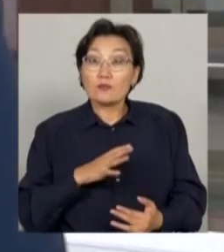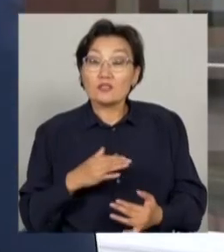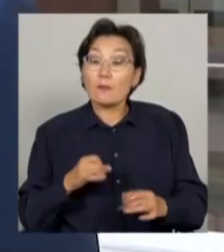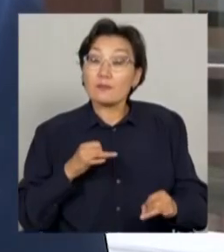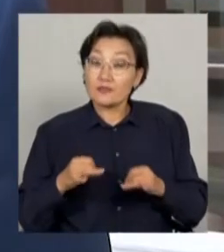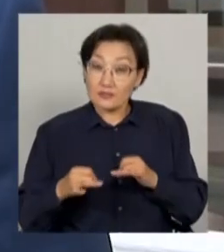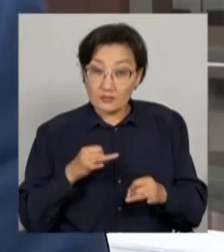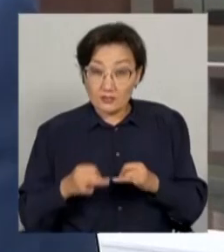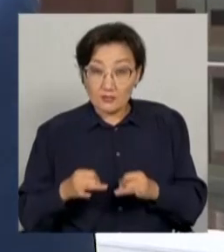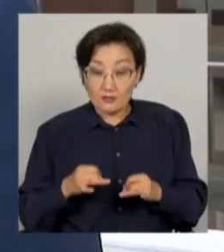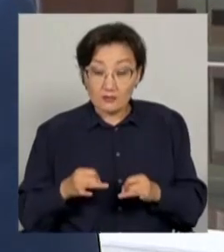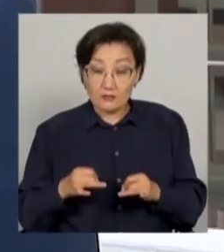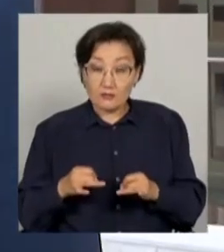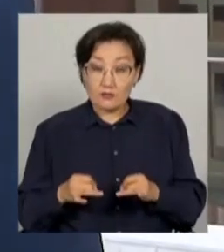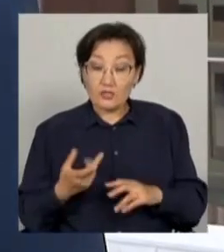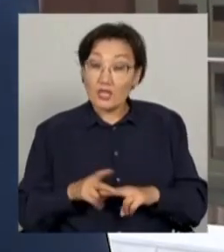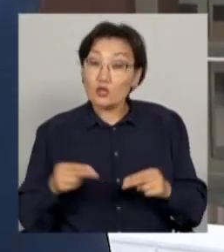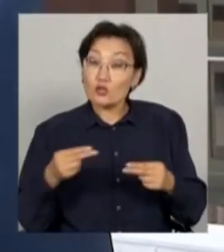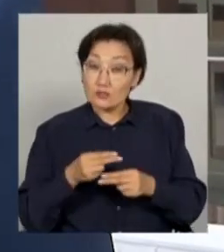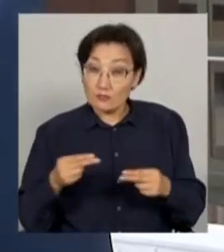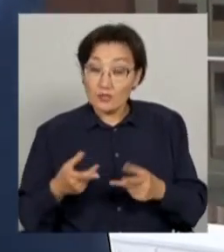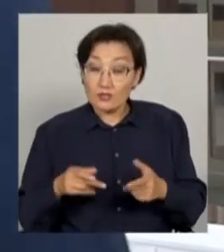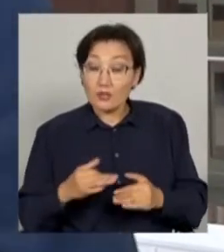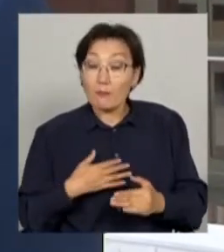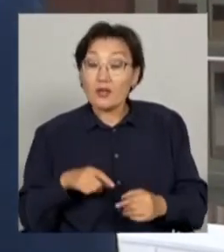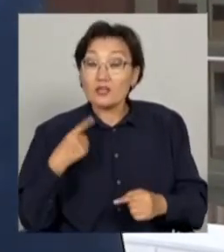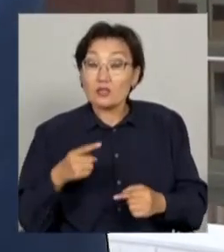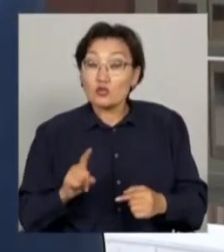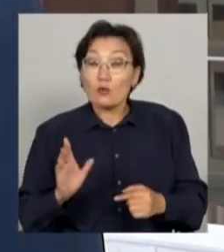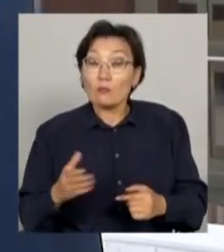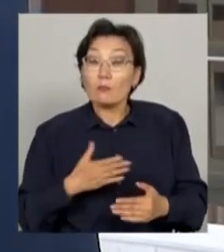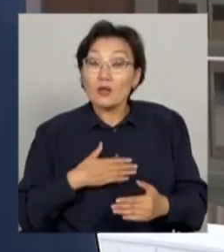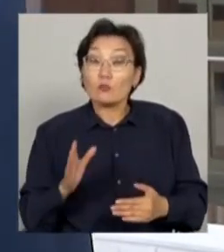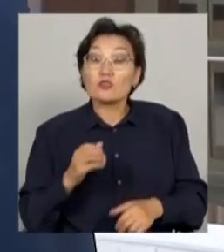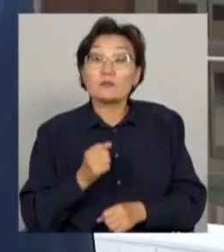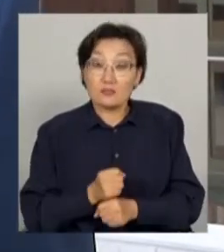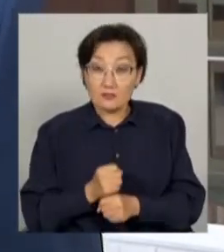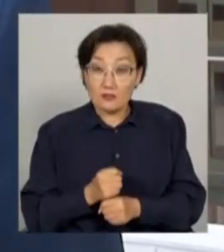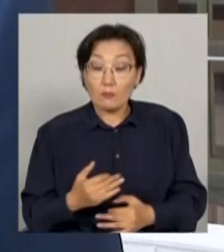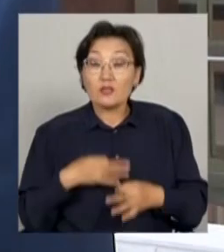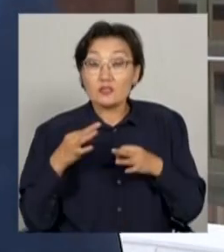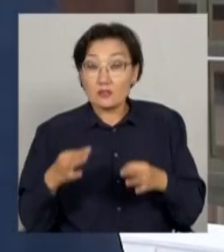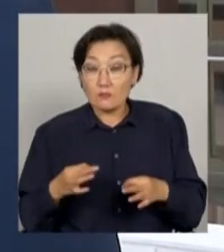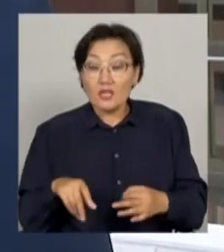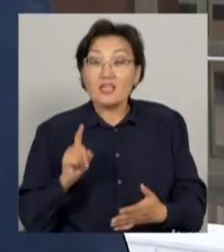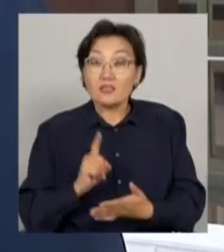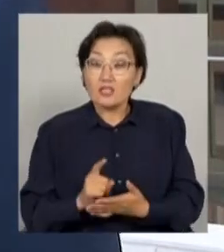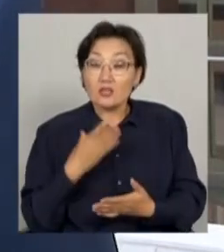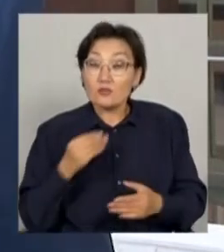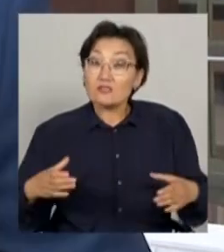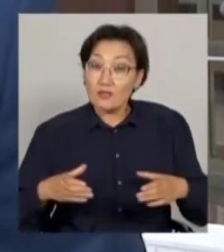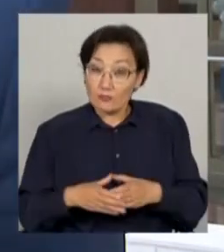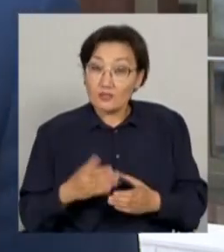беседа непосредственно на эту тему. И где мы говорили, что мы будем делать? Тогда мы сказали, тогда мы должны своим комитетом, к